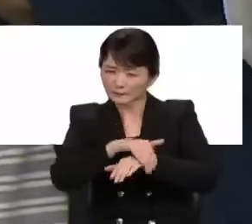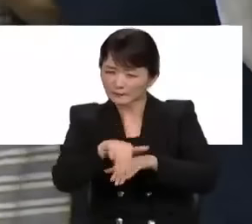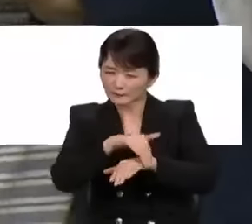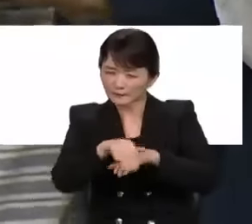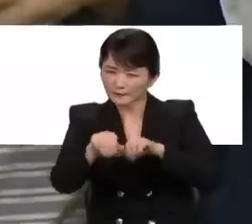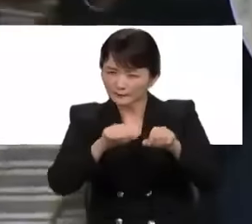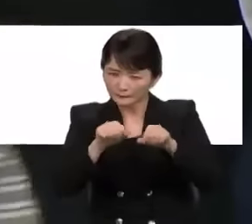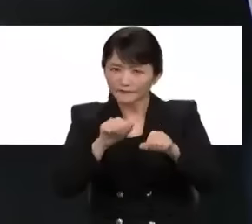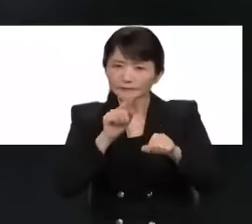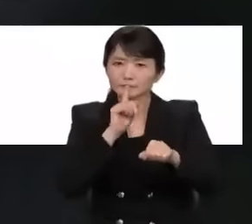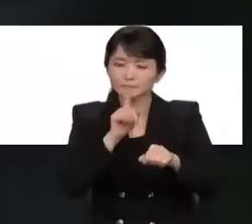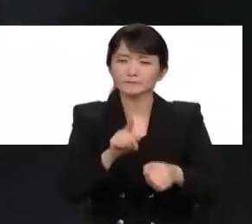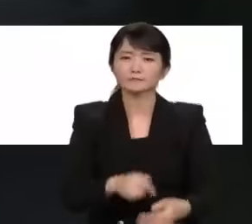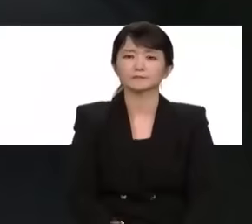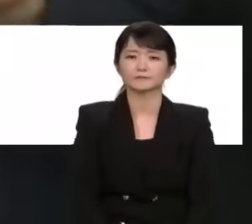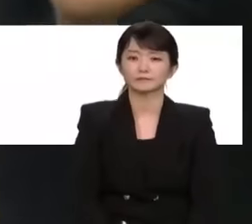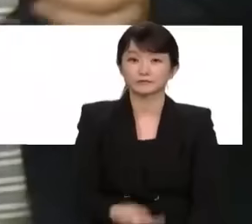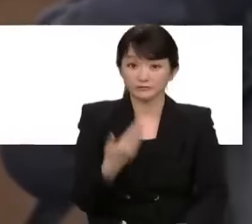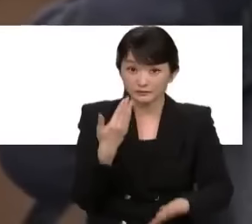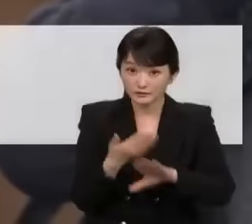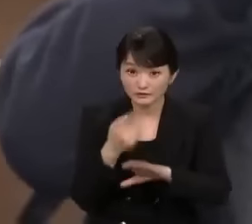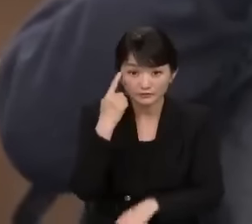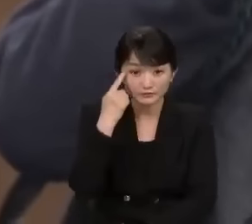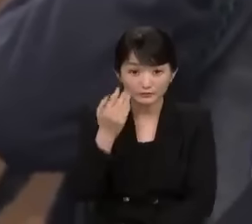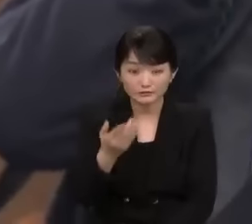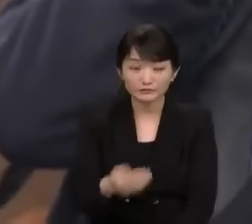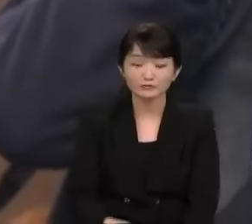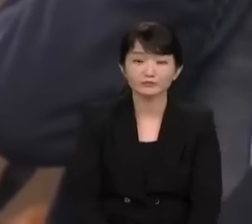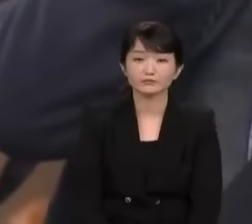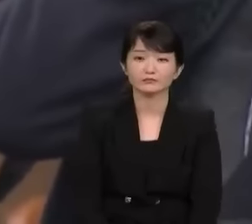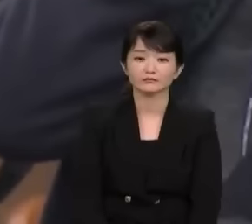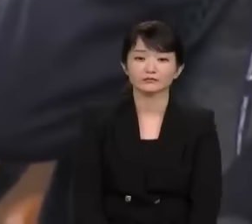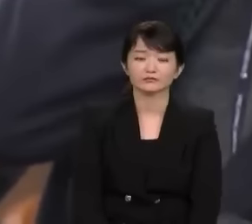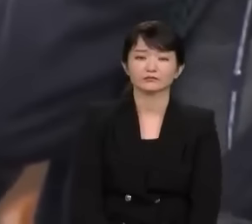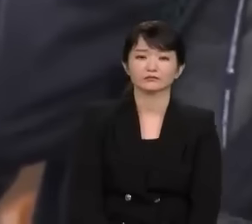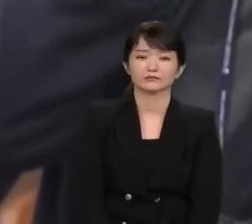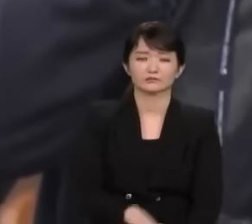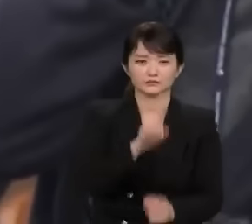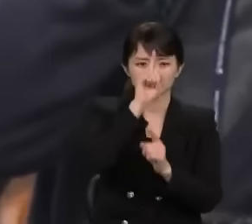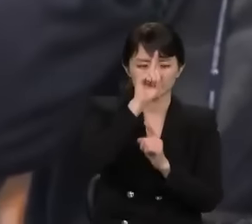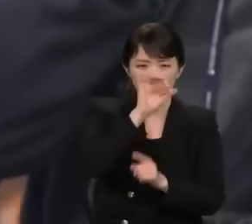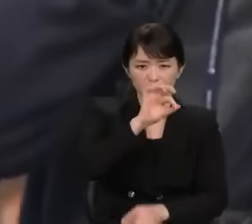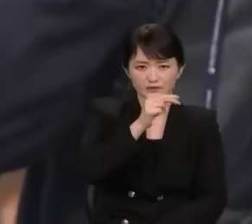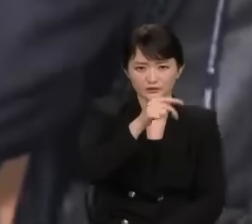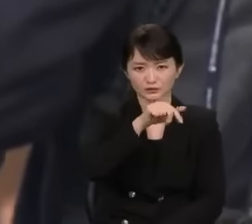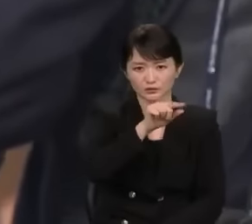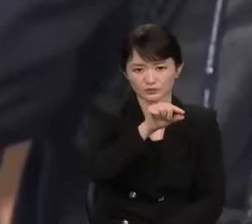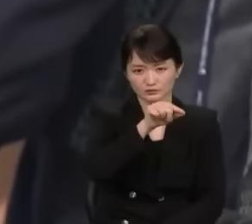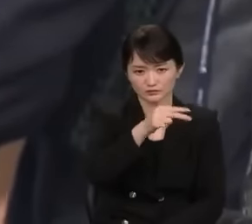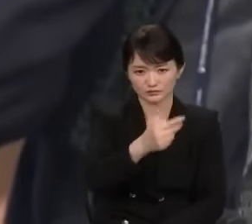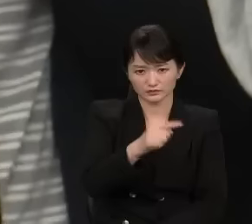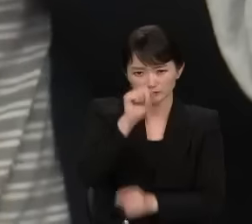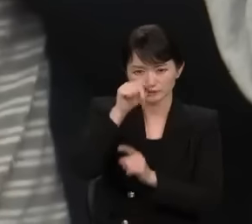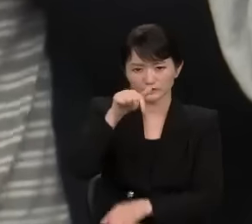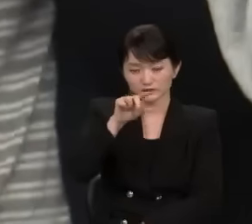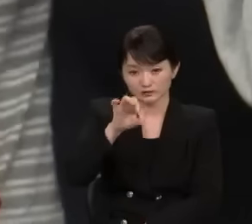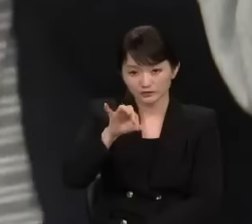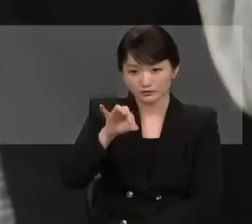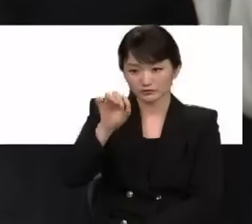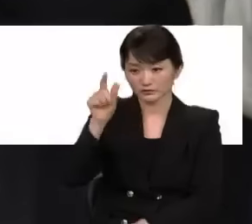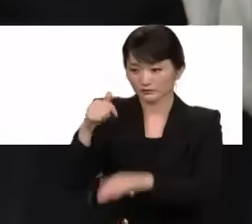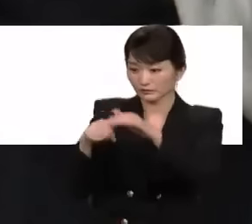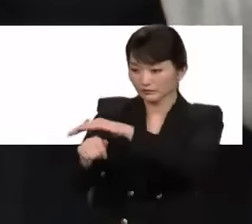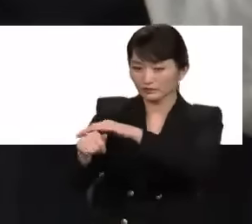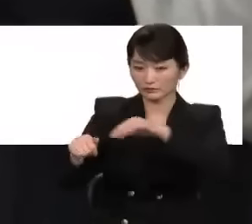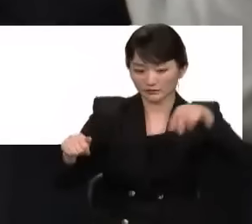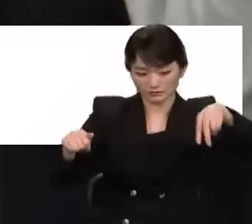걸 얘기했다는 말이에요. 다릅니까? 이어 임종득, 이상휘 의원도 한 대표와 설전을 벌였습니다. 자, 일어나서